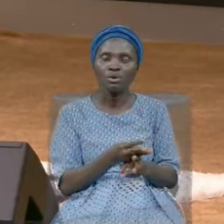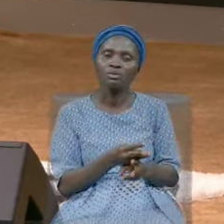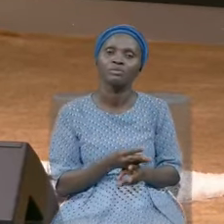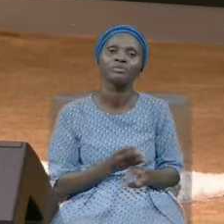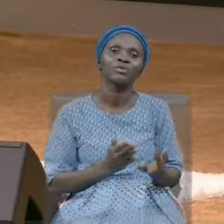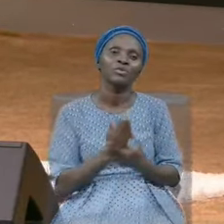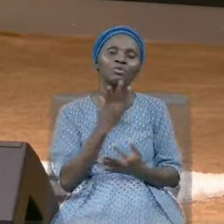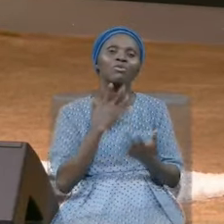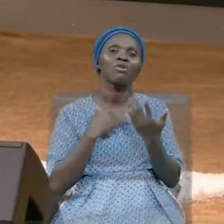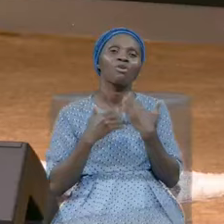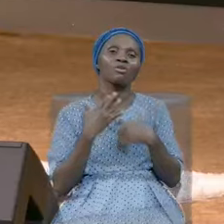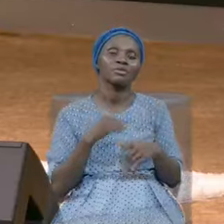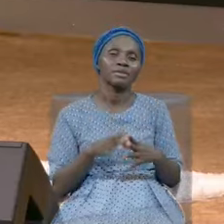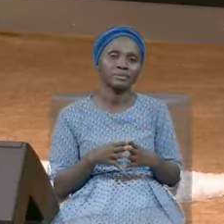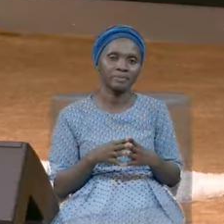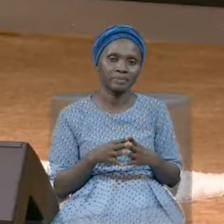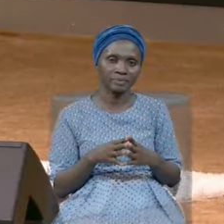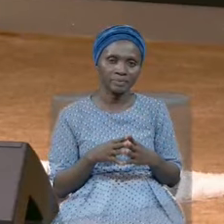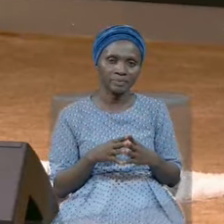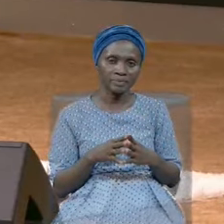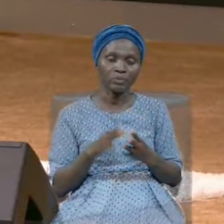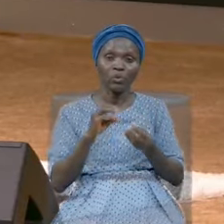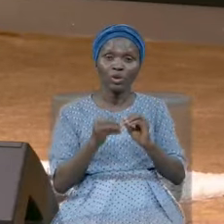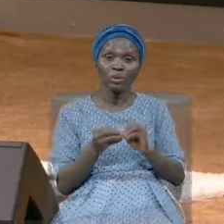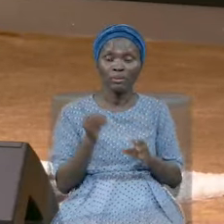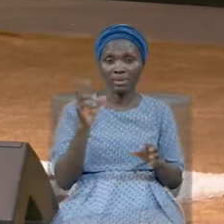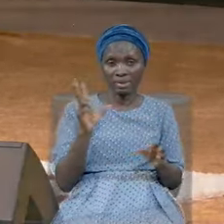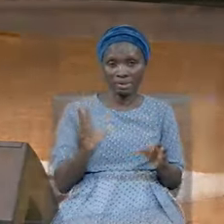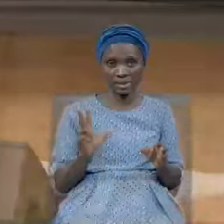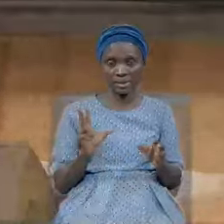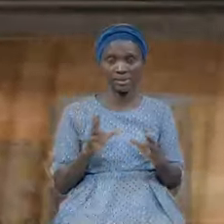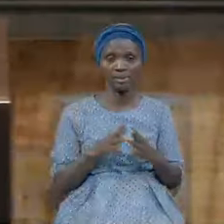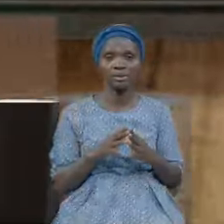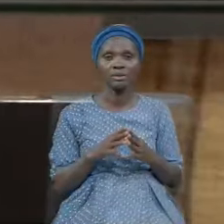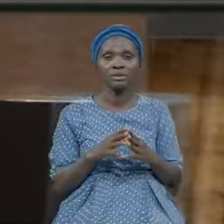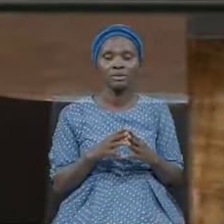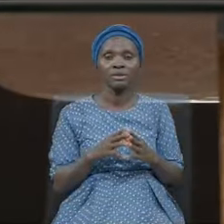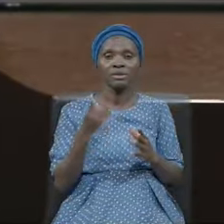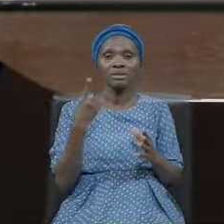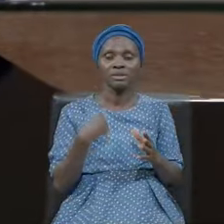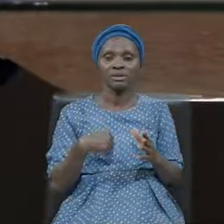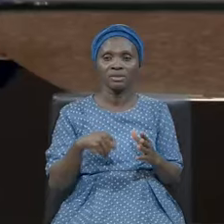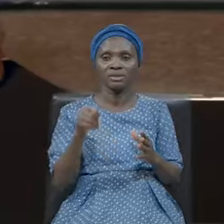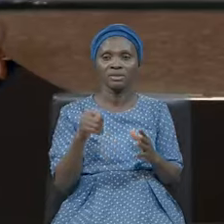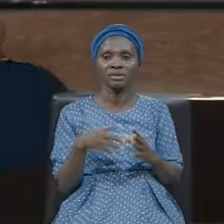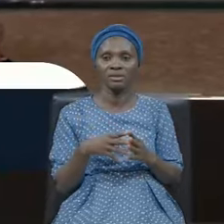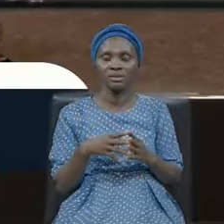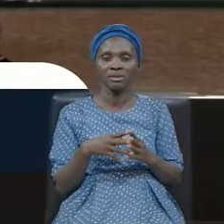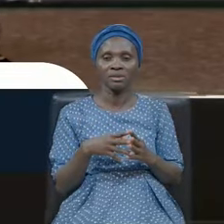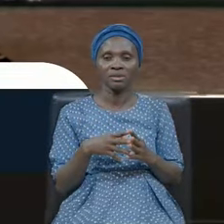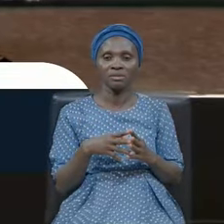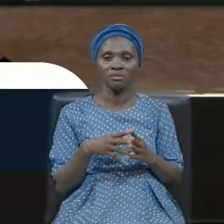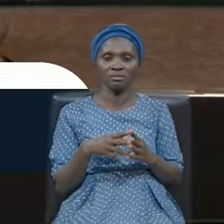et à la pollution qui existe dans le monde par la convoitise. Nous allons à la troisième partie. C'est la